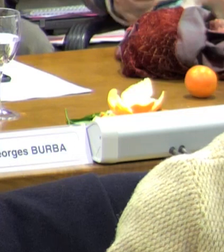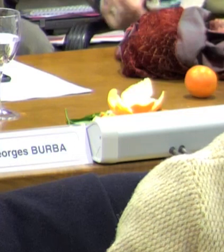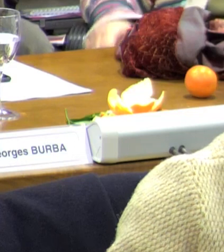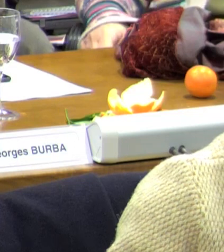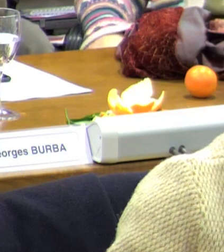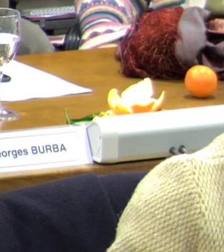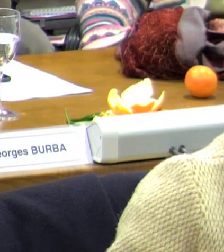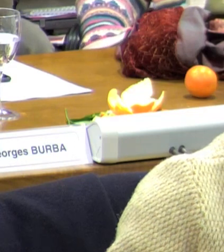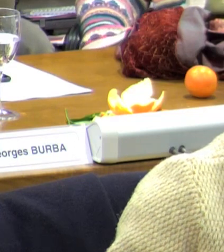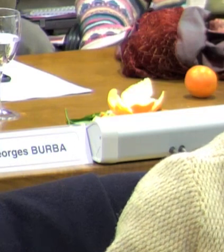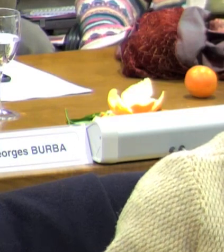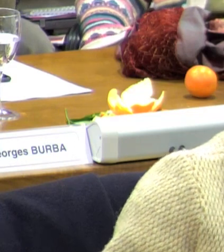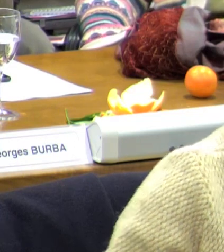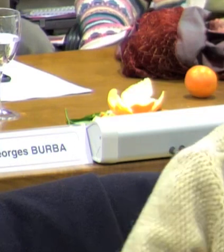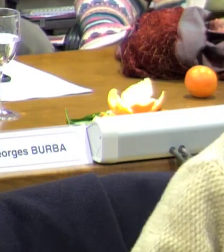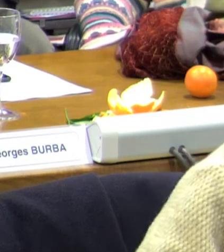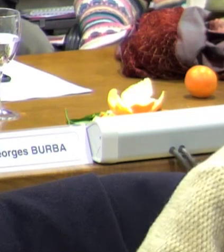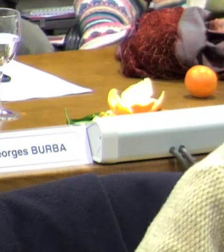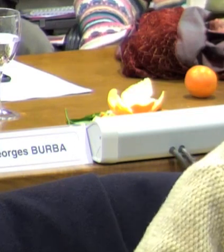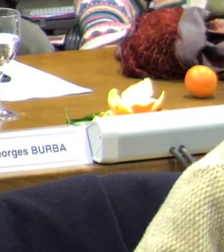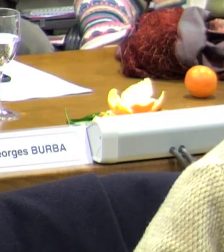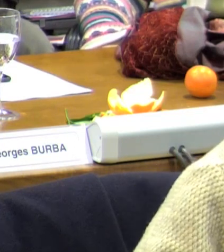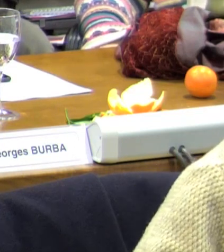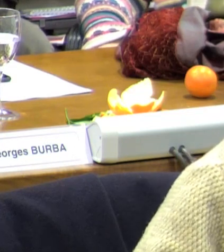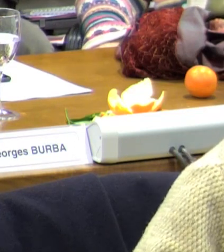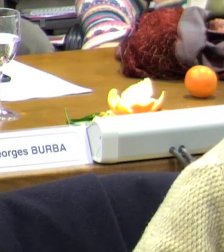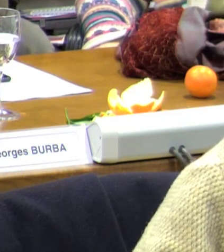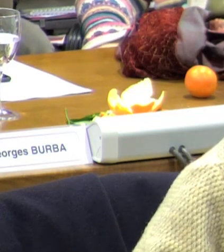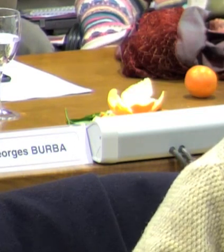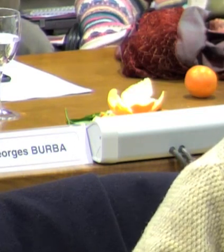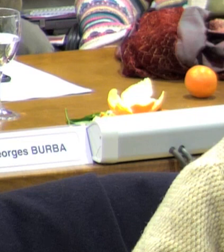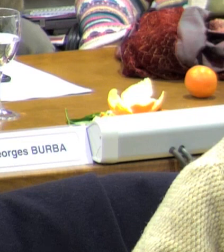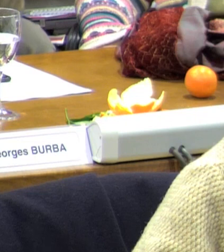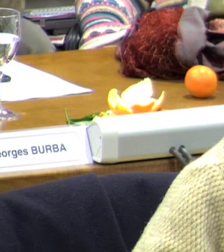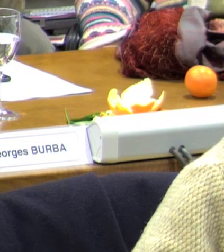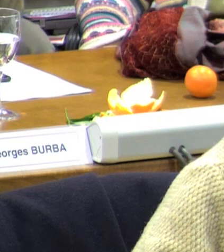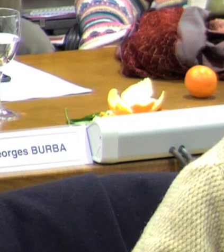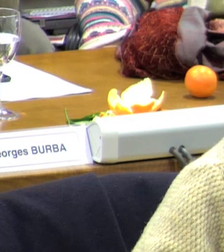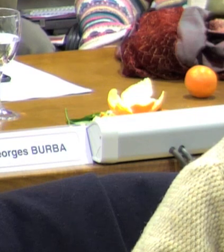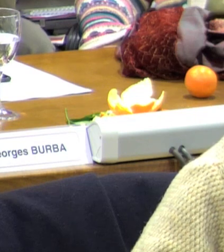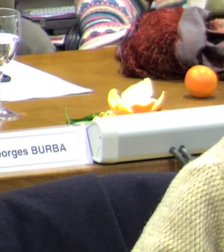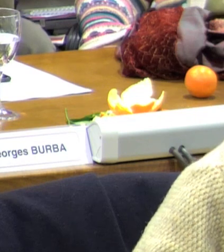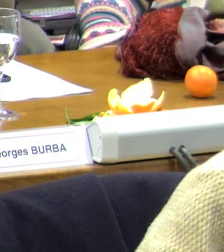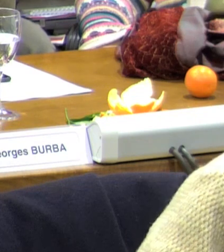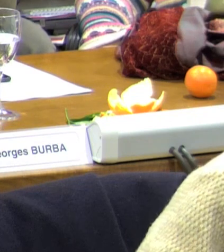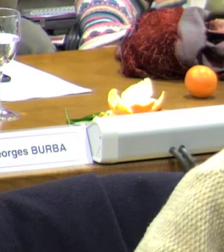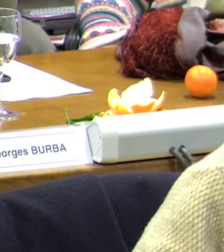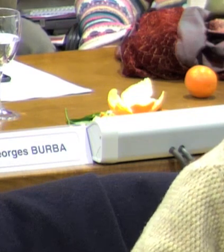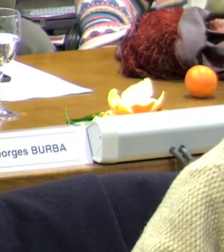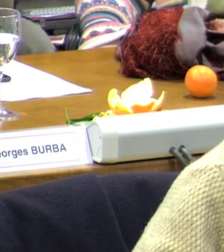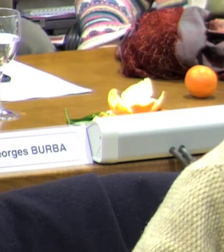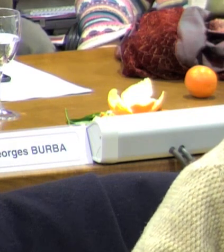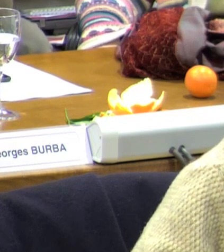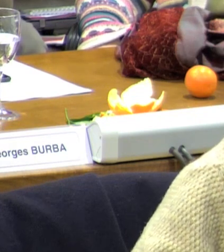surcoût de plus une attention particulière a été portée ces derniers mois pour obtenir un rendu pour obtenir un